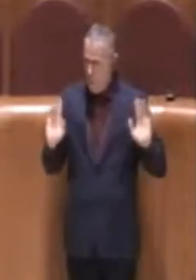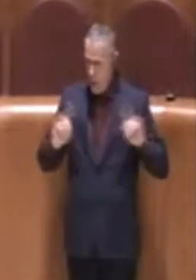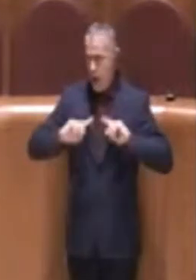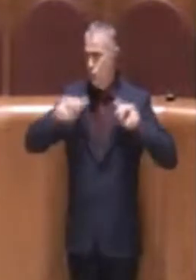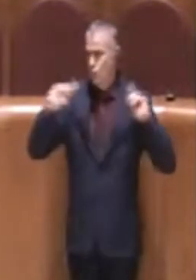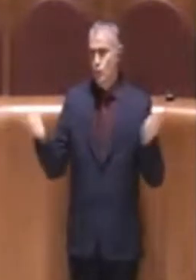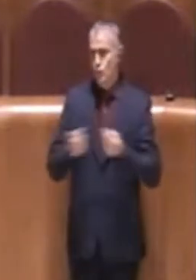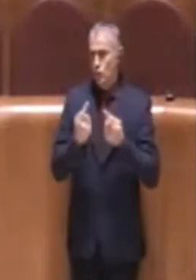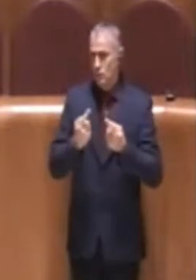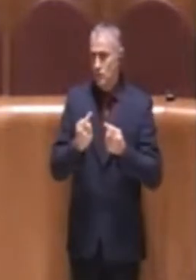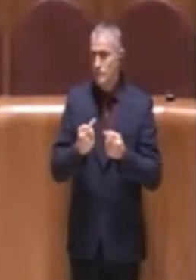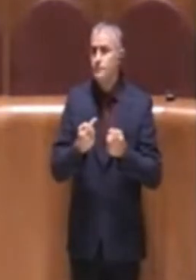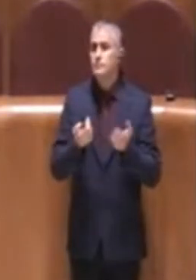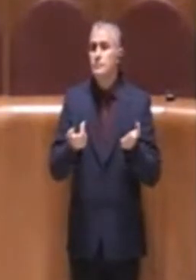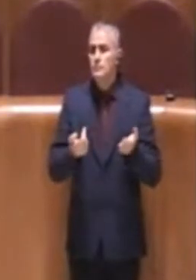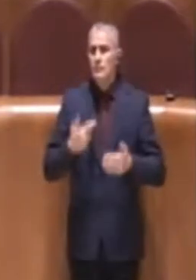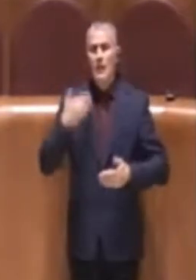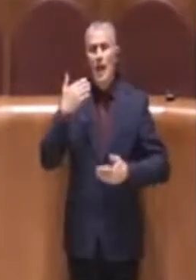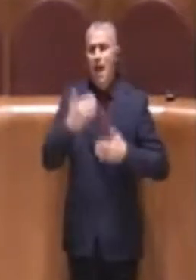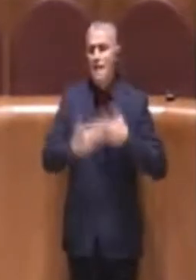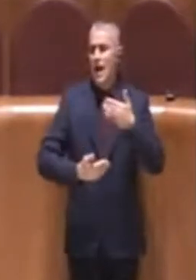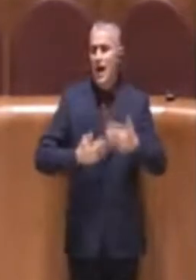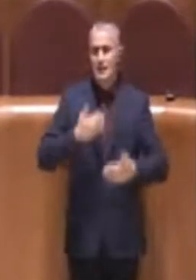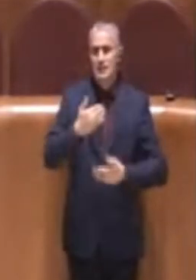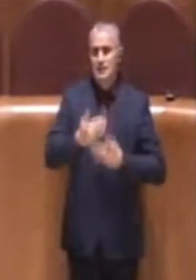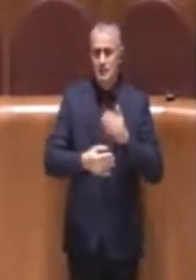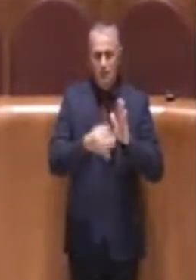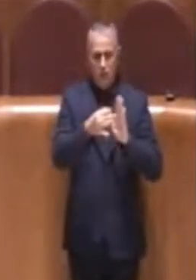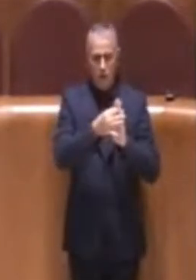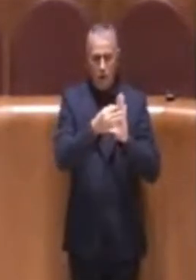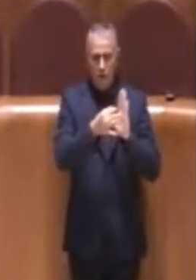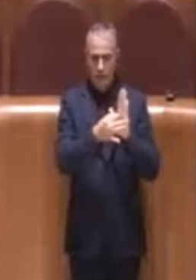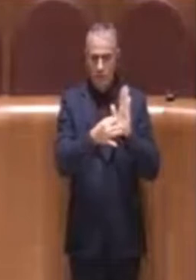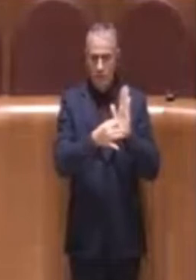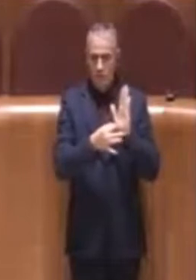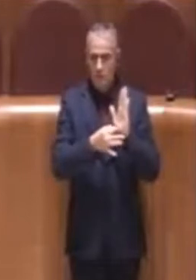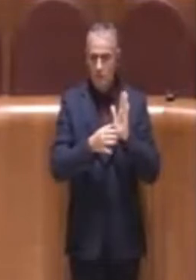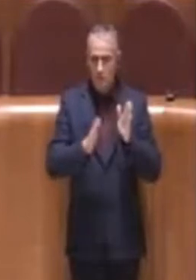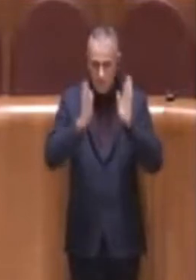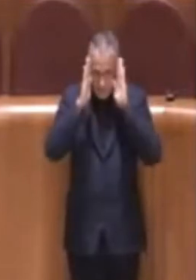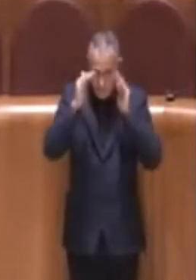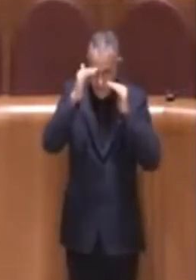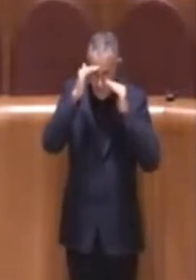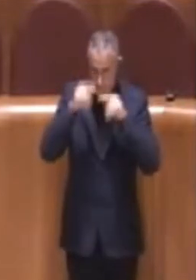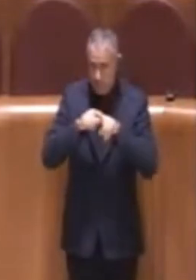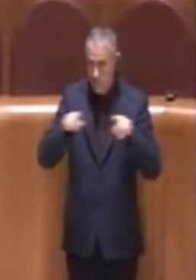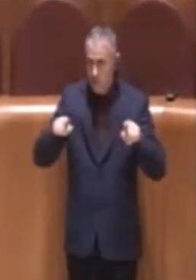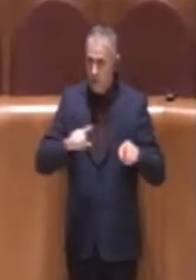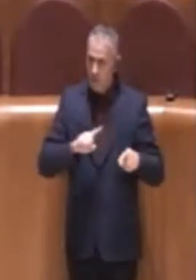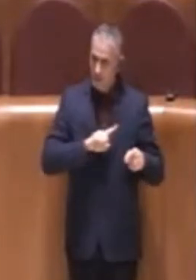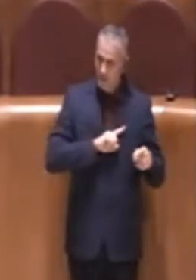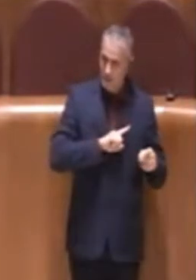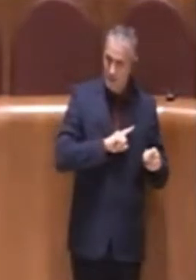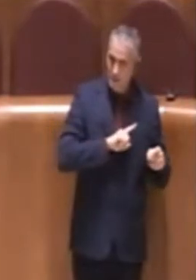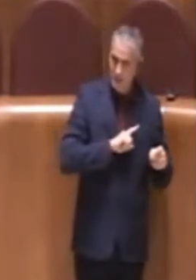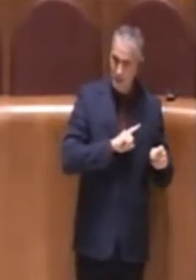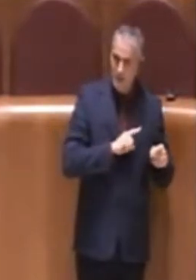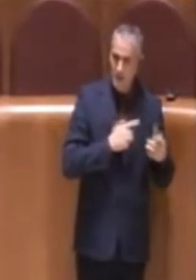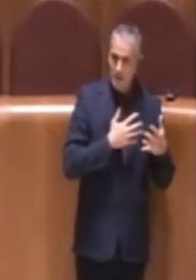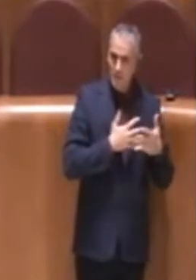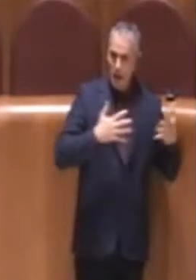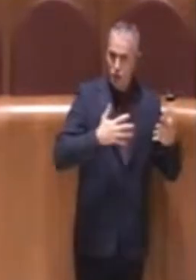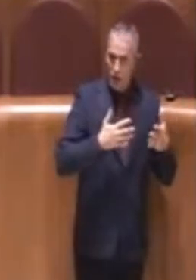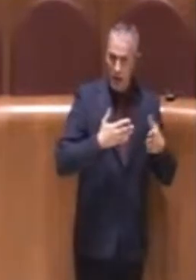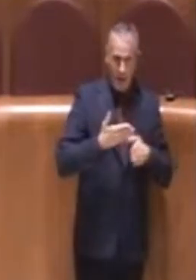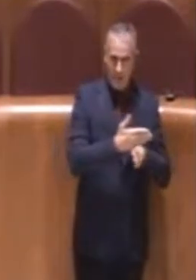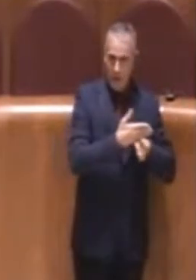nelle loro prerogative di andare avanti sui fiori gli ordini del giorno loro e non sottoscrivere quelli diciamo comuni